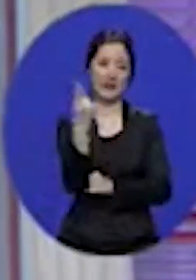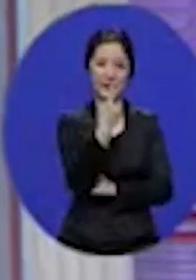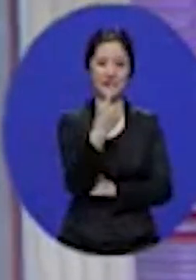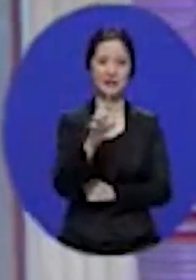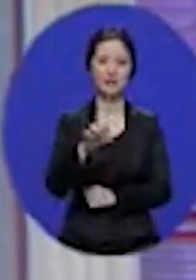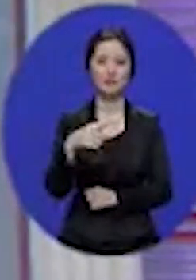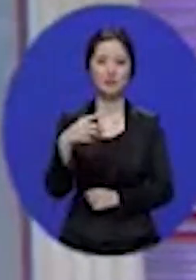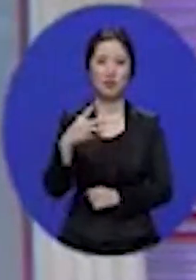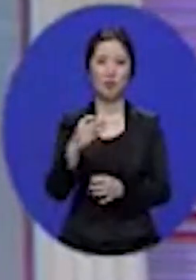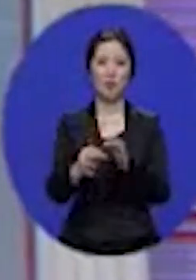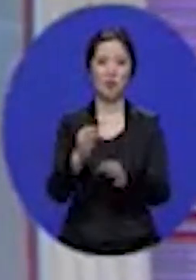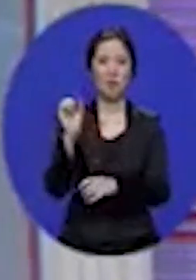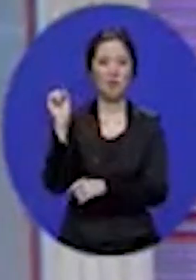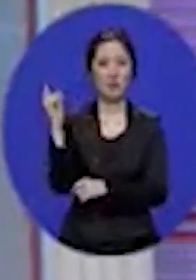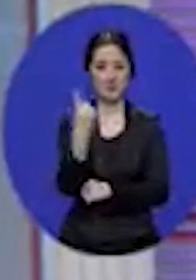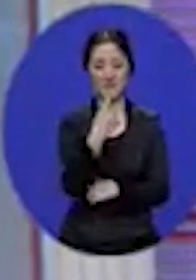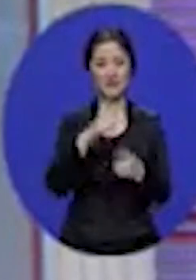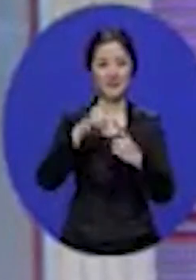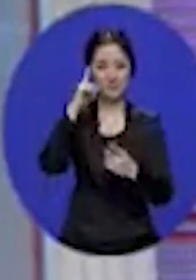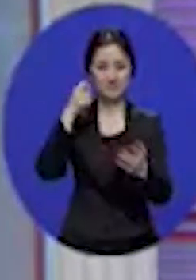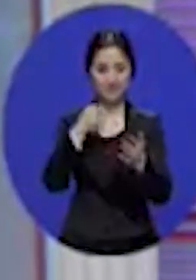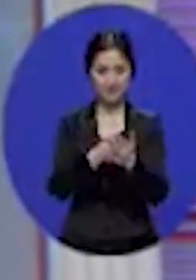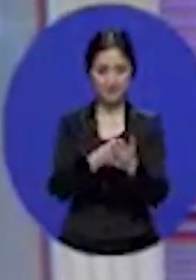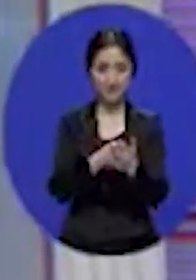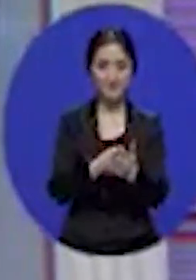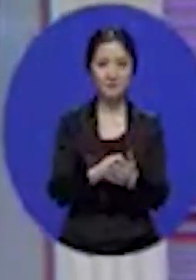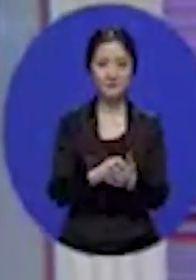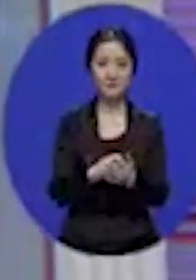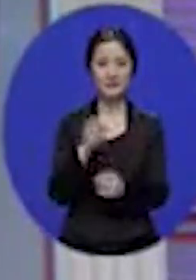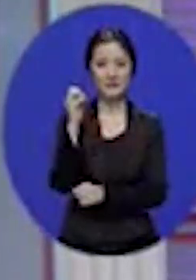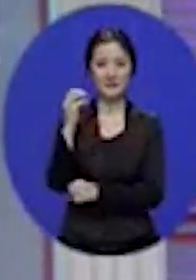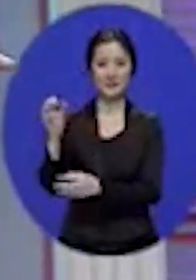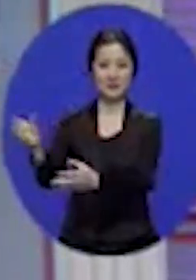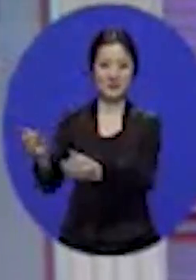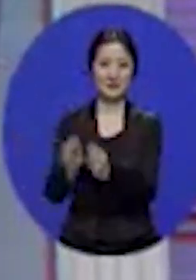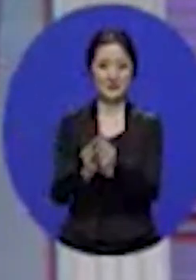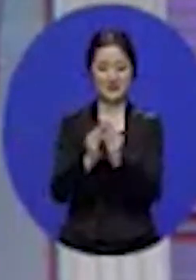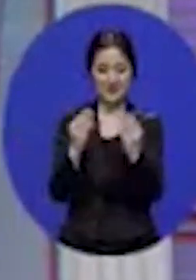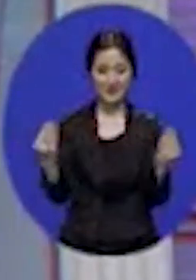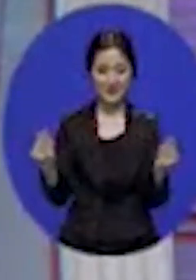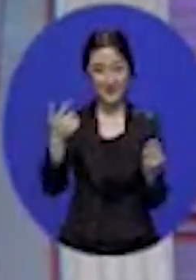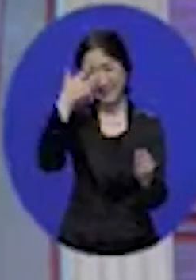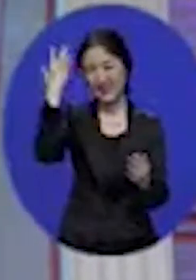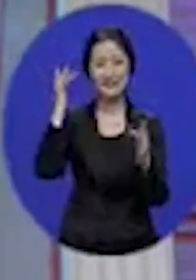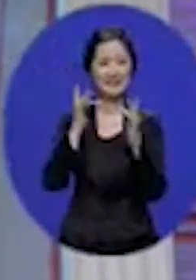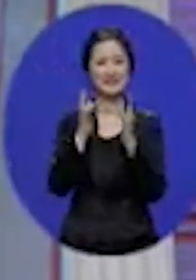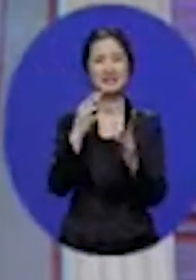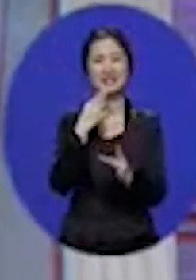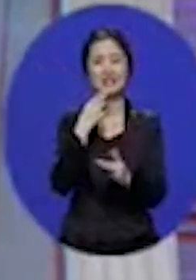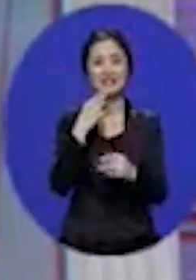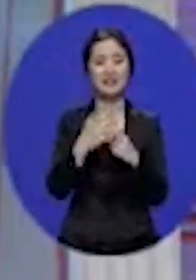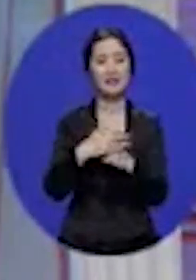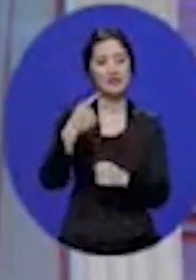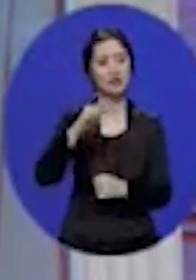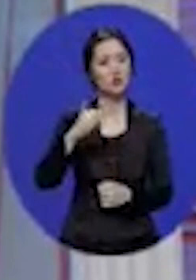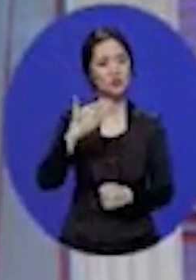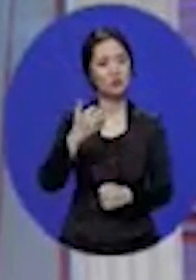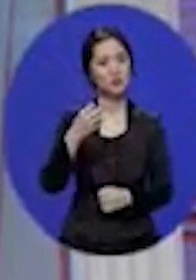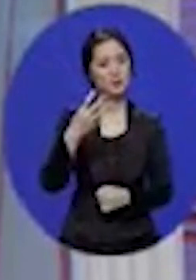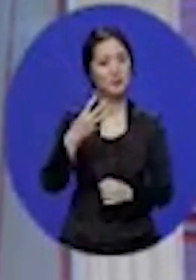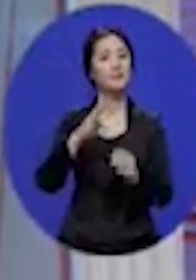프로야구였어요. 그래서 그 생각이 들자마자 제가 스포츠문을 다 가져다. 그때 인터넷이 없었으니까. 그게